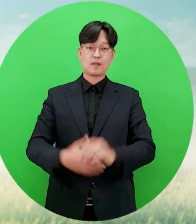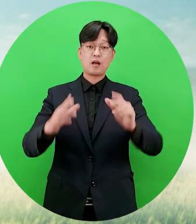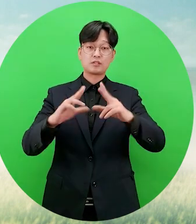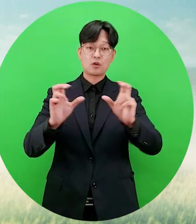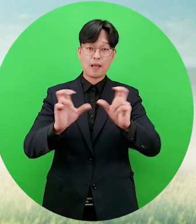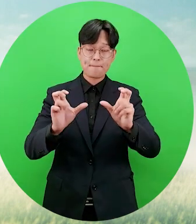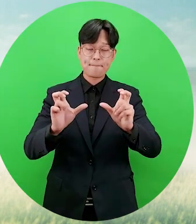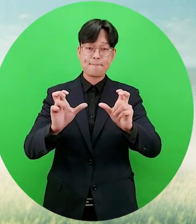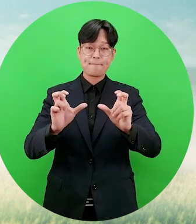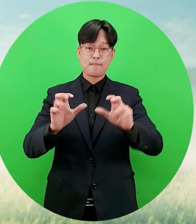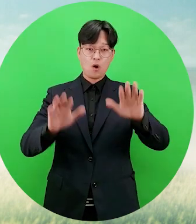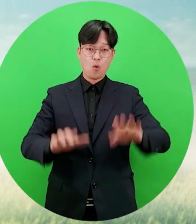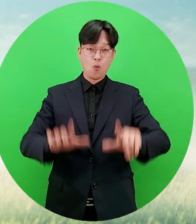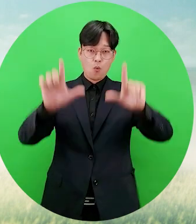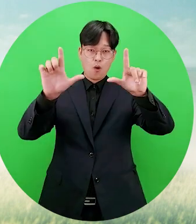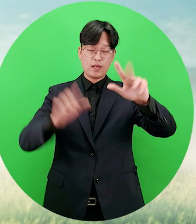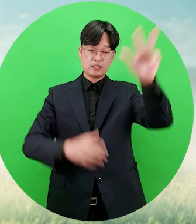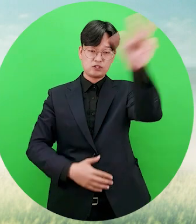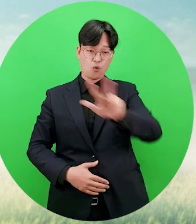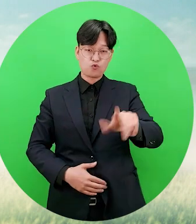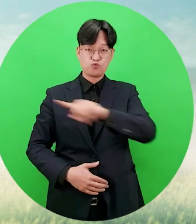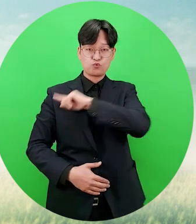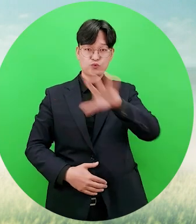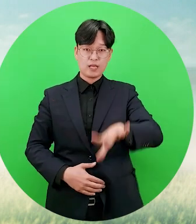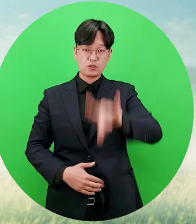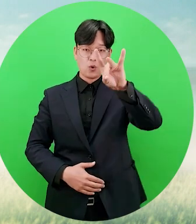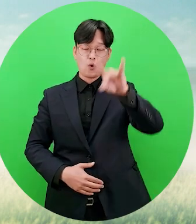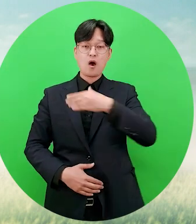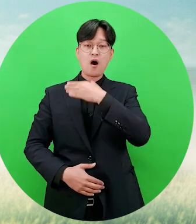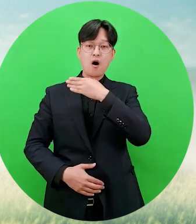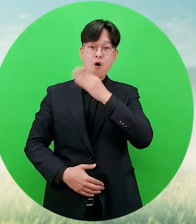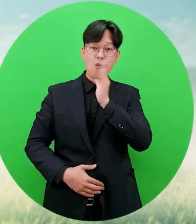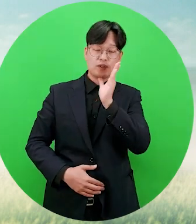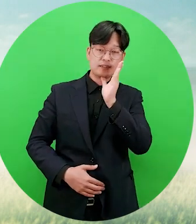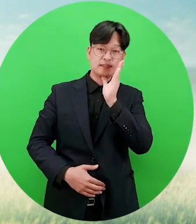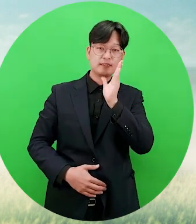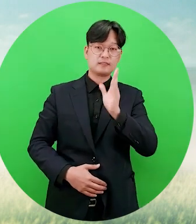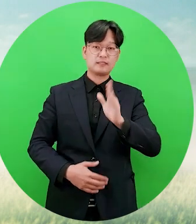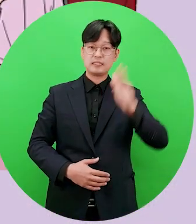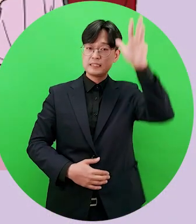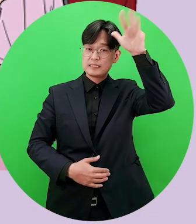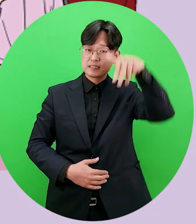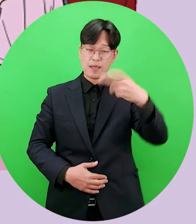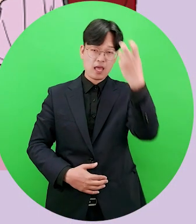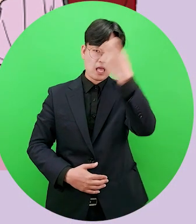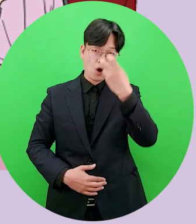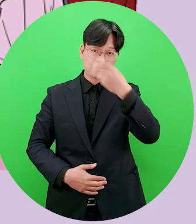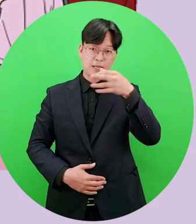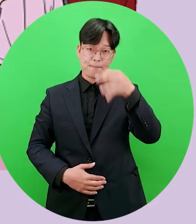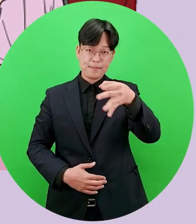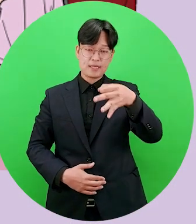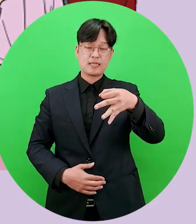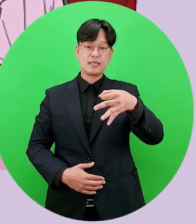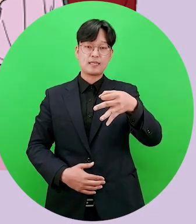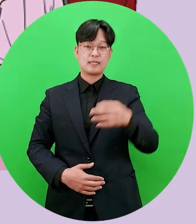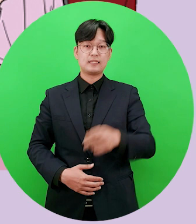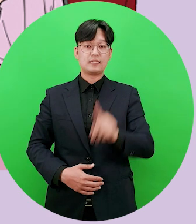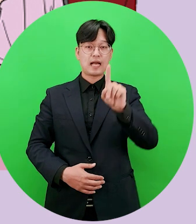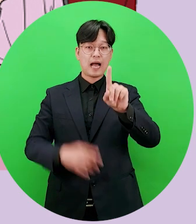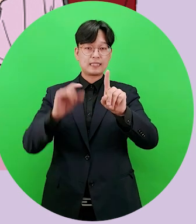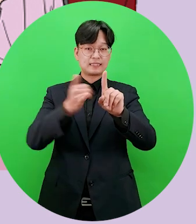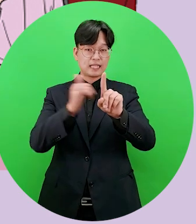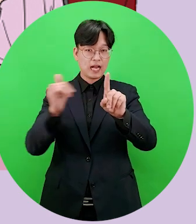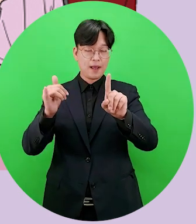성남시는 올해부터 전국 최초로 취약계층 어르신의 치매 감별 검사 본인 부담금을